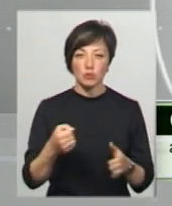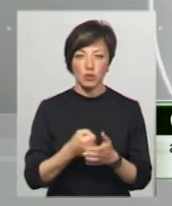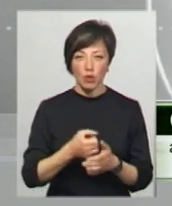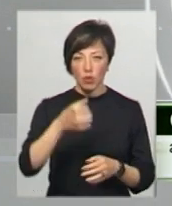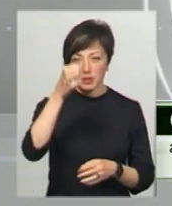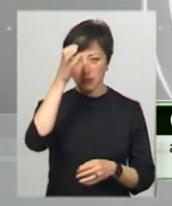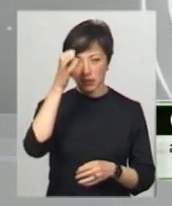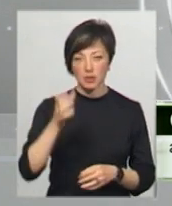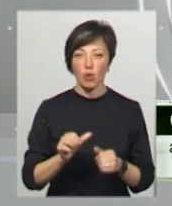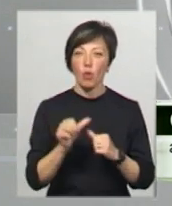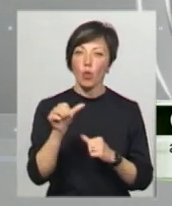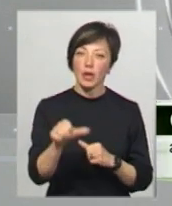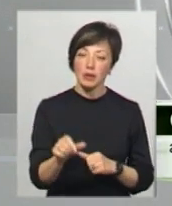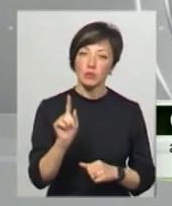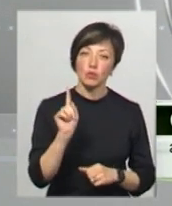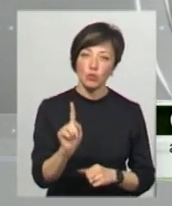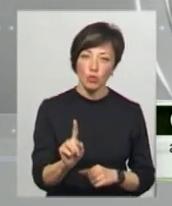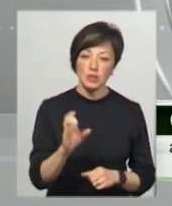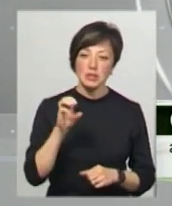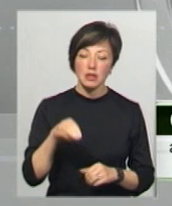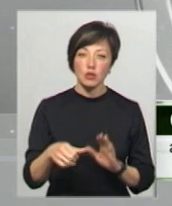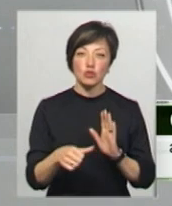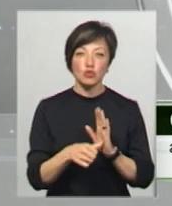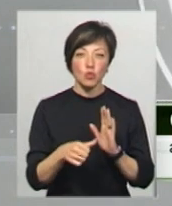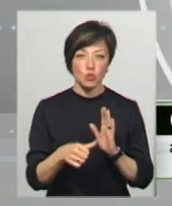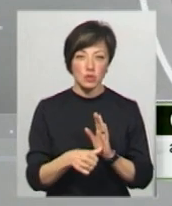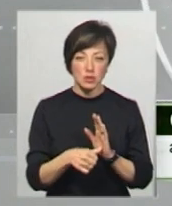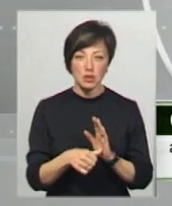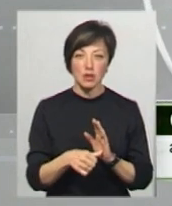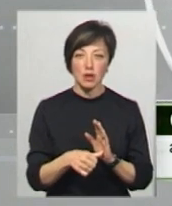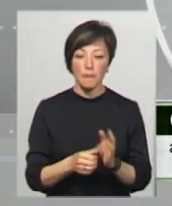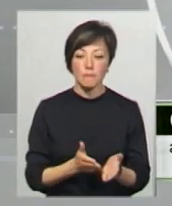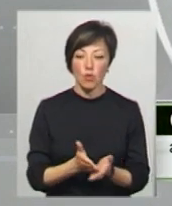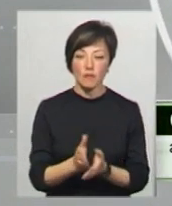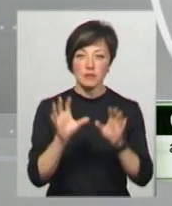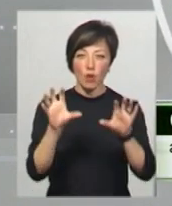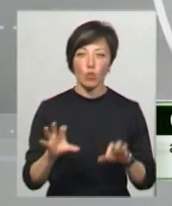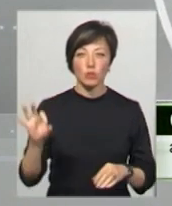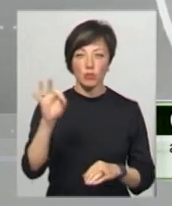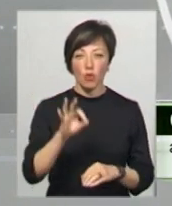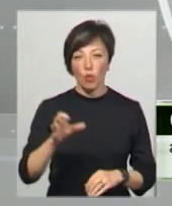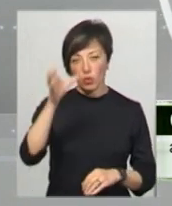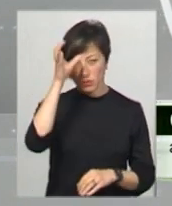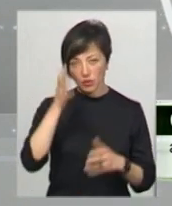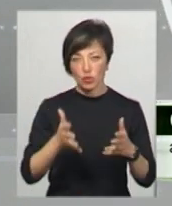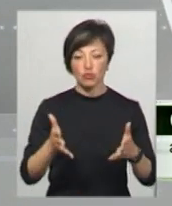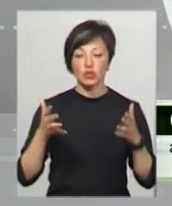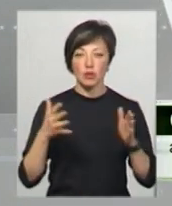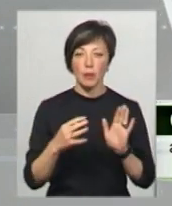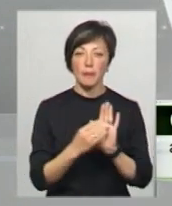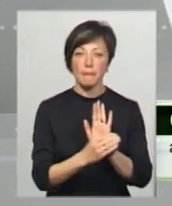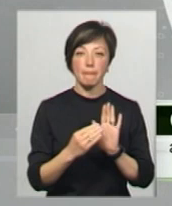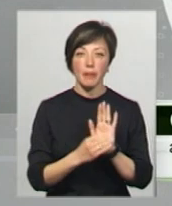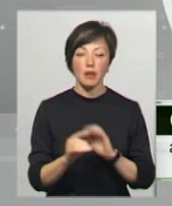освіти. Окрім того, стаття 6, якщо я не помиляюсь, профільного закону про освіту, чітко передбачає,